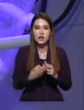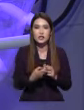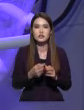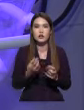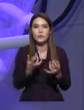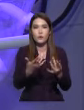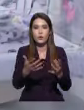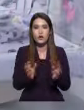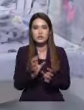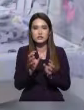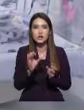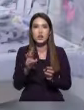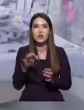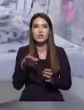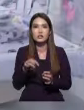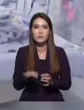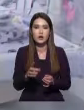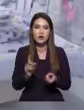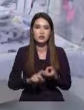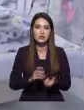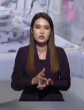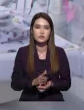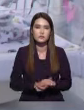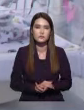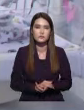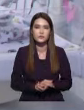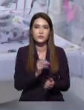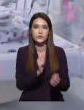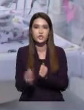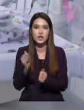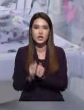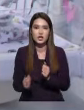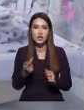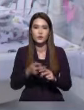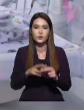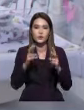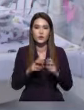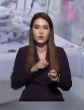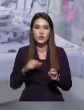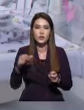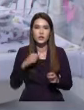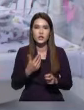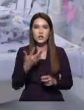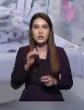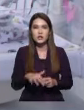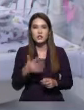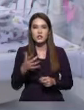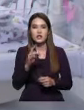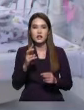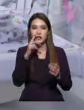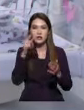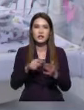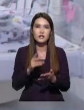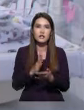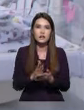туған нәресте деп атайды. За 9 месяцев. 9 ай ішінде аурухананың акушерлік блогында барлығы 5577 сәби дүниеге